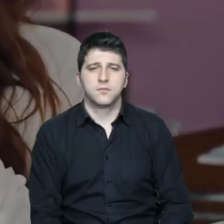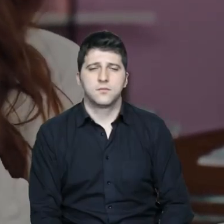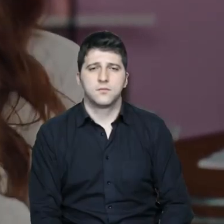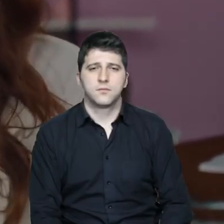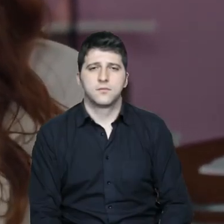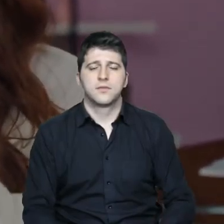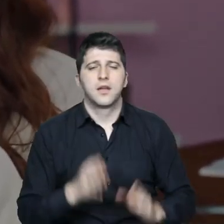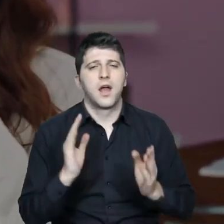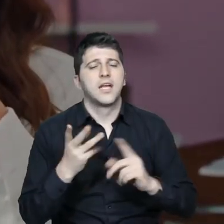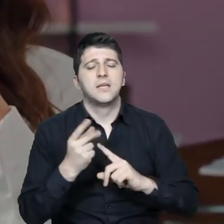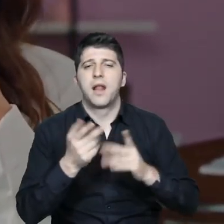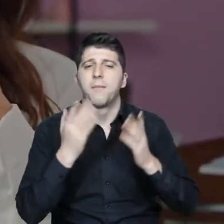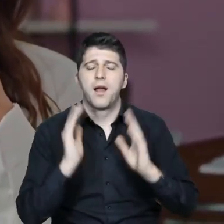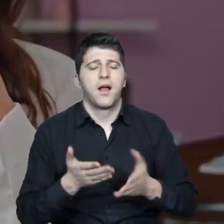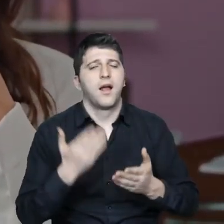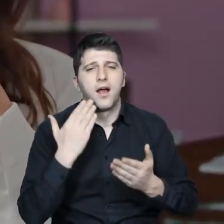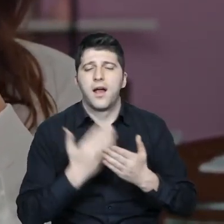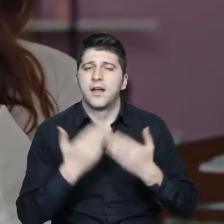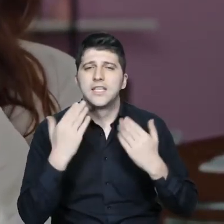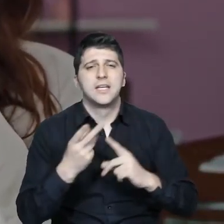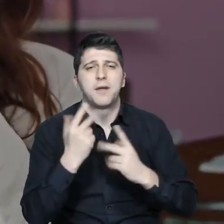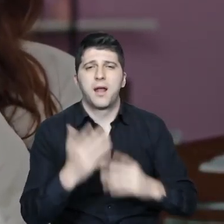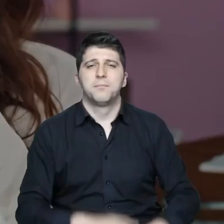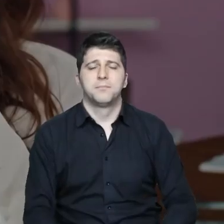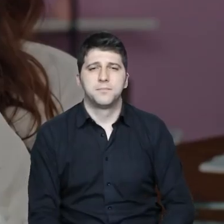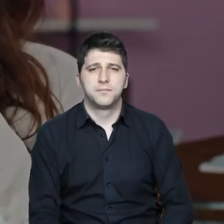Ah, İbrahim.